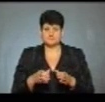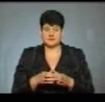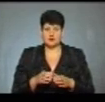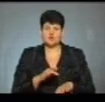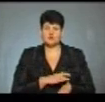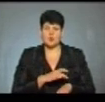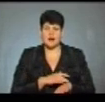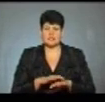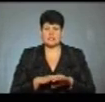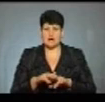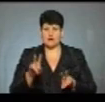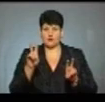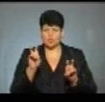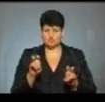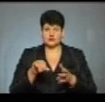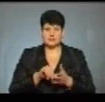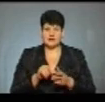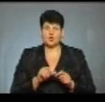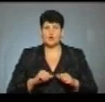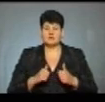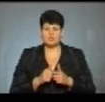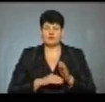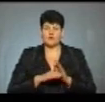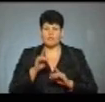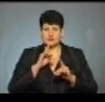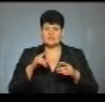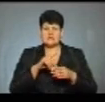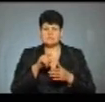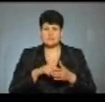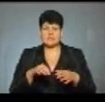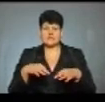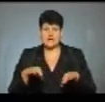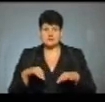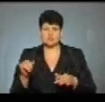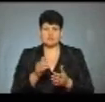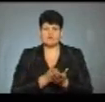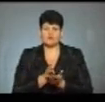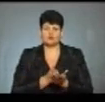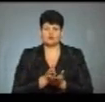«Слуга народу». Член Комітету Верховної Ради з питань транспорту та інфраструктури.